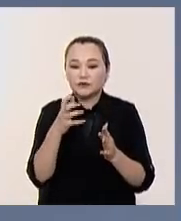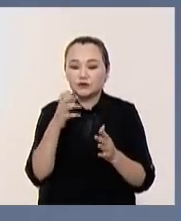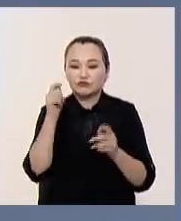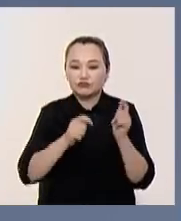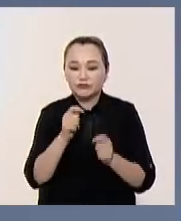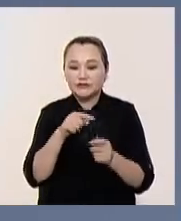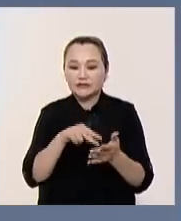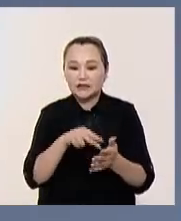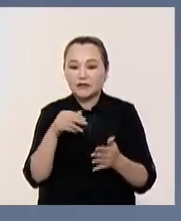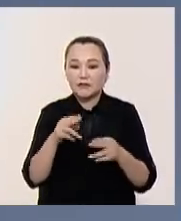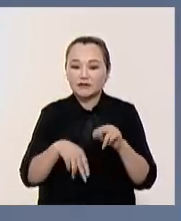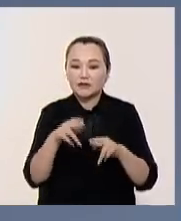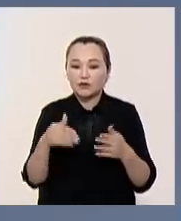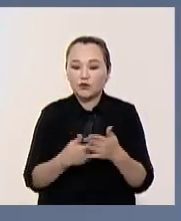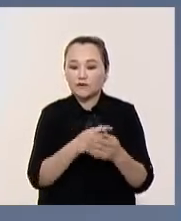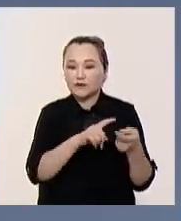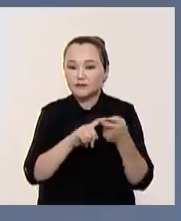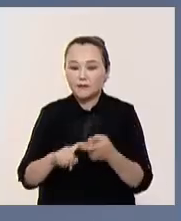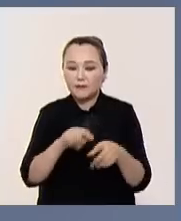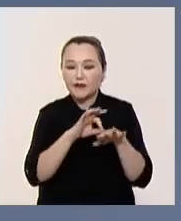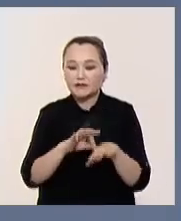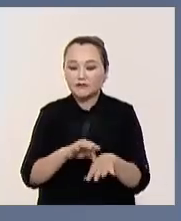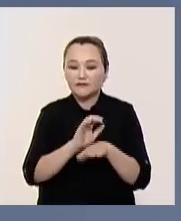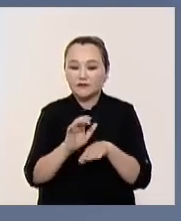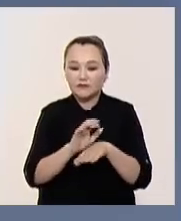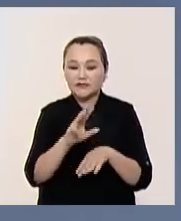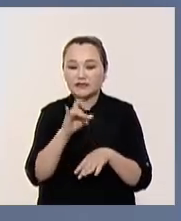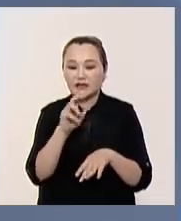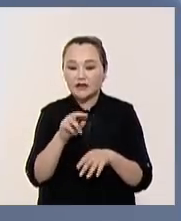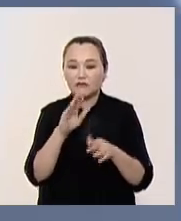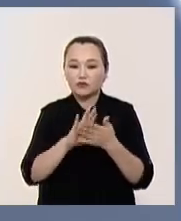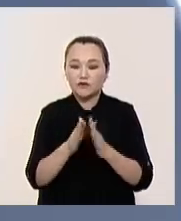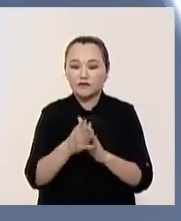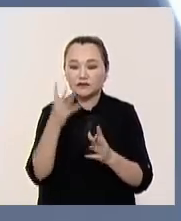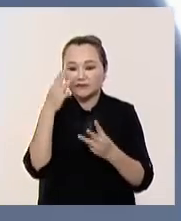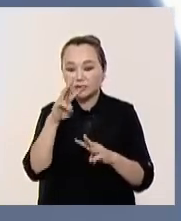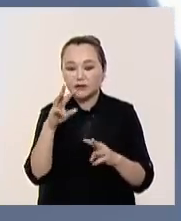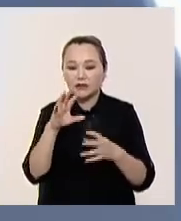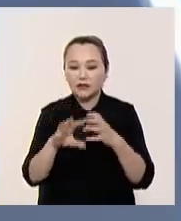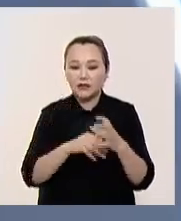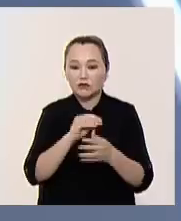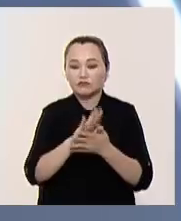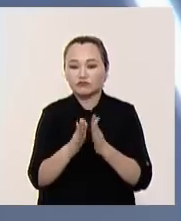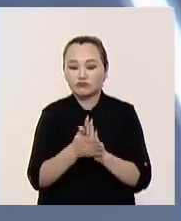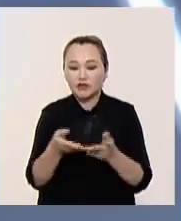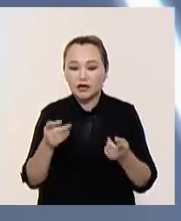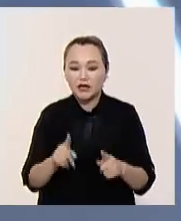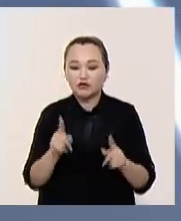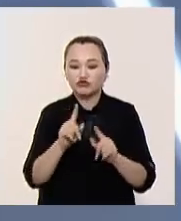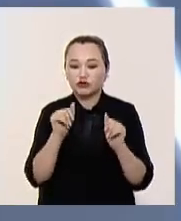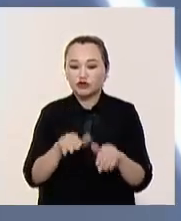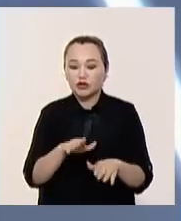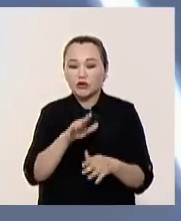стало построение новых цепочек поставок товаров и сырья в условиях современной геополитической реальности. К чему пришли